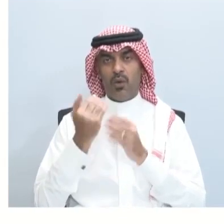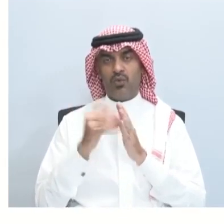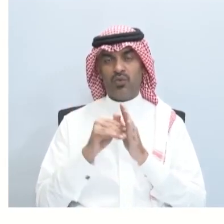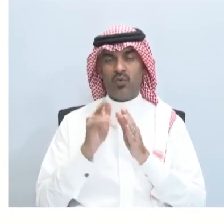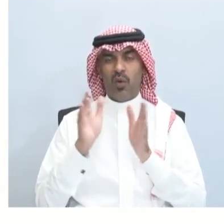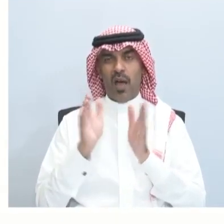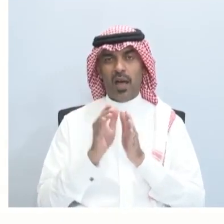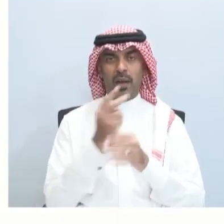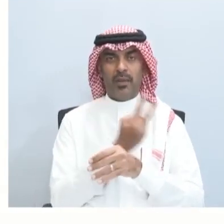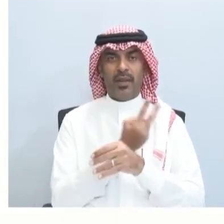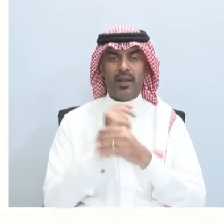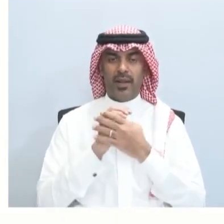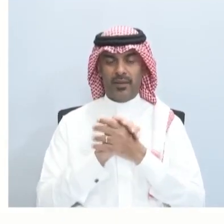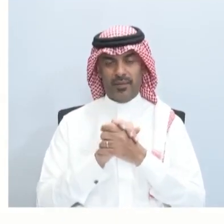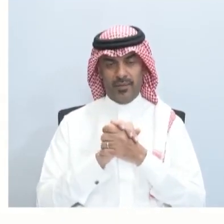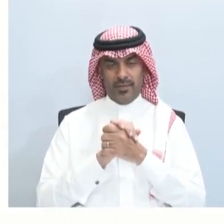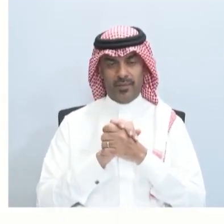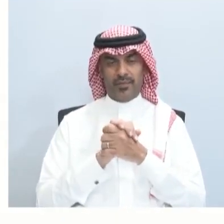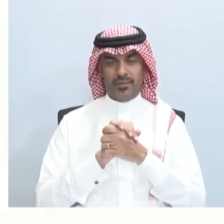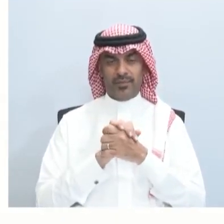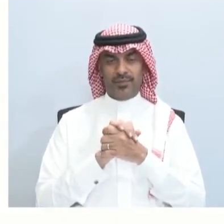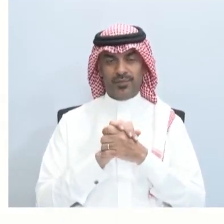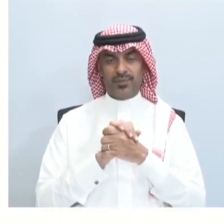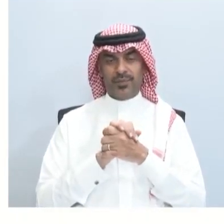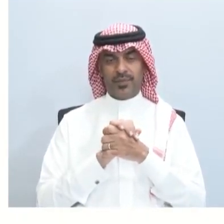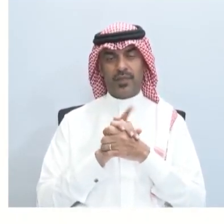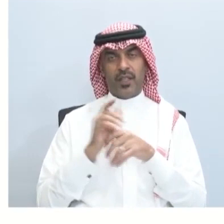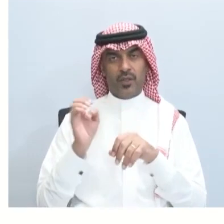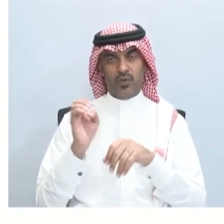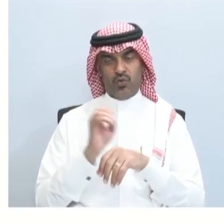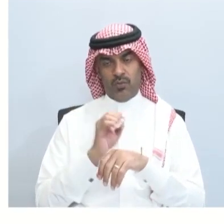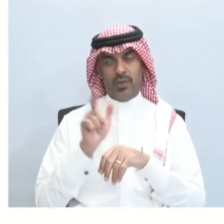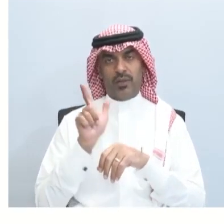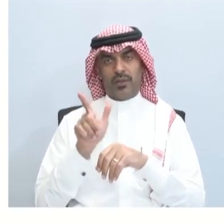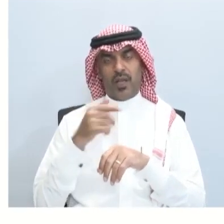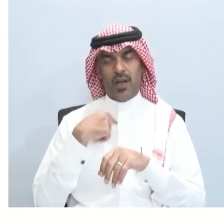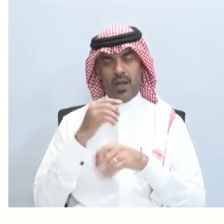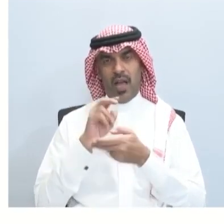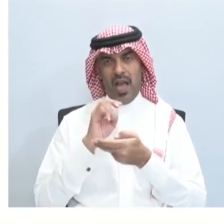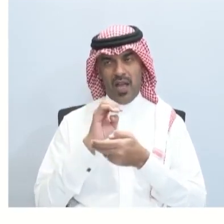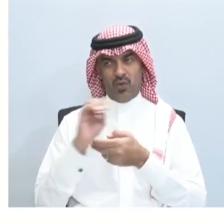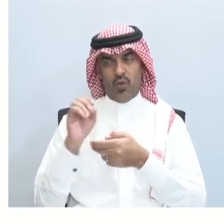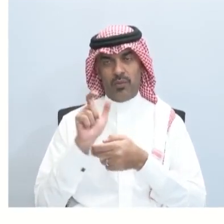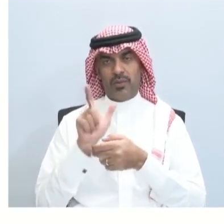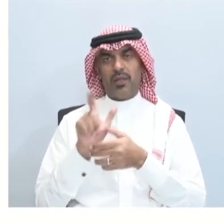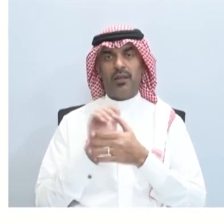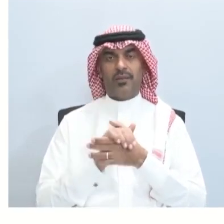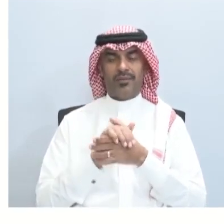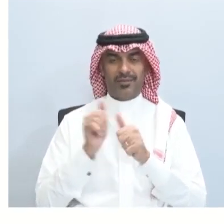اقل من ماذا اقل من اثنان اذا الجمله صحيحه وحلنا صحيح